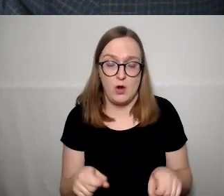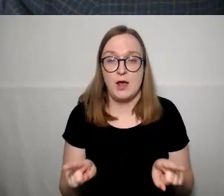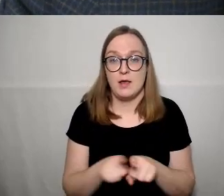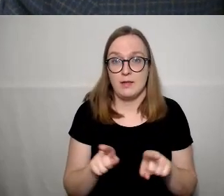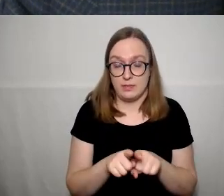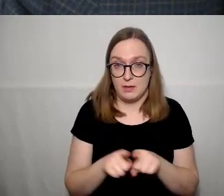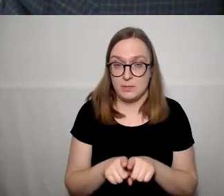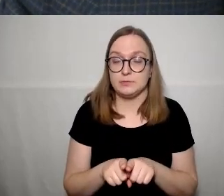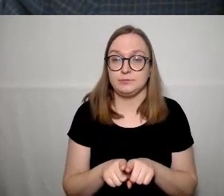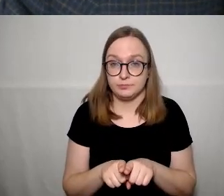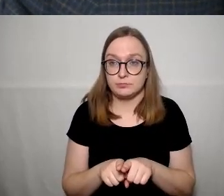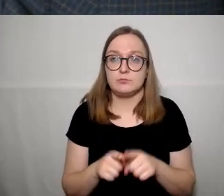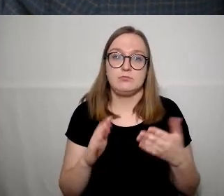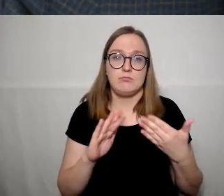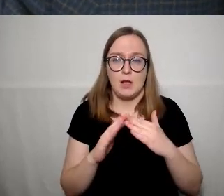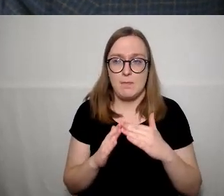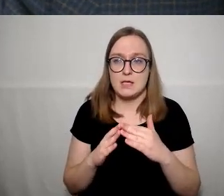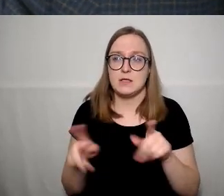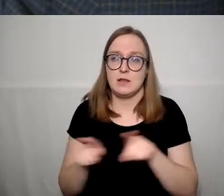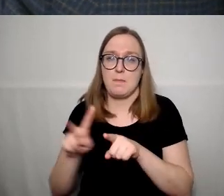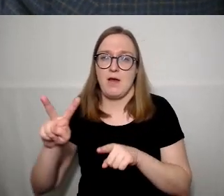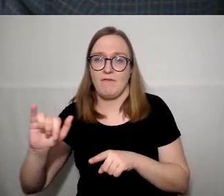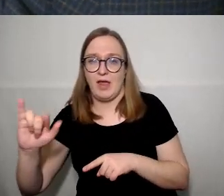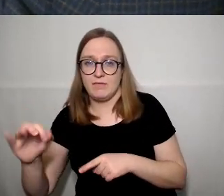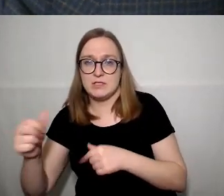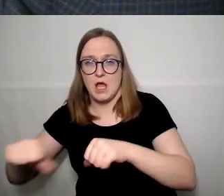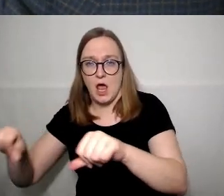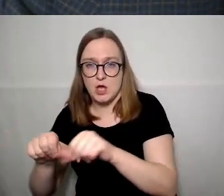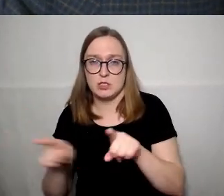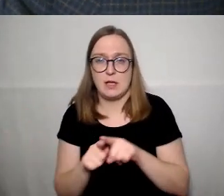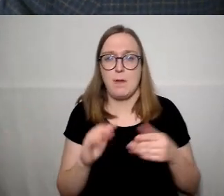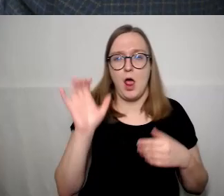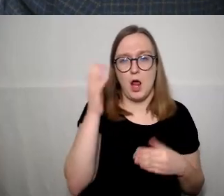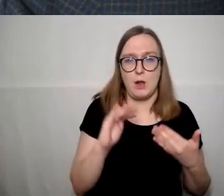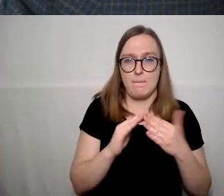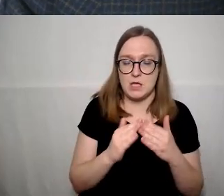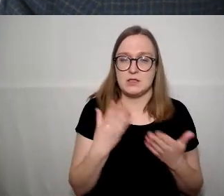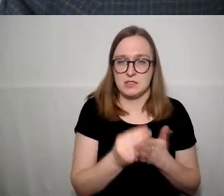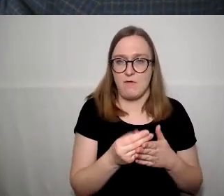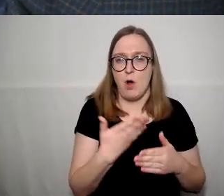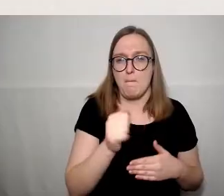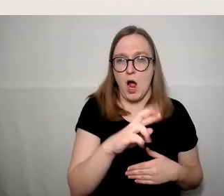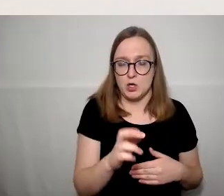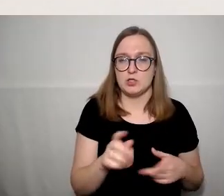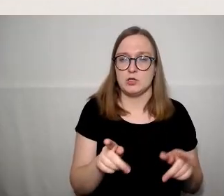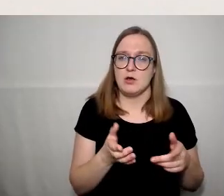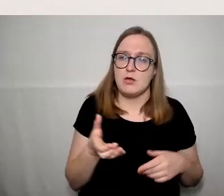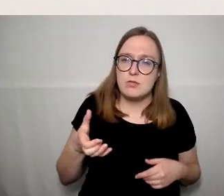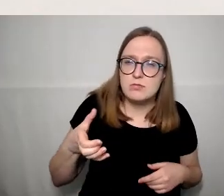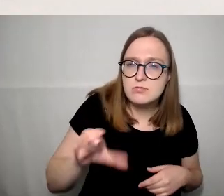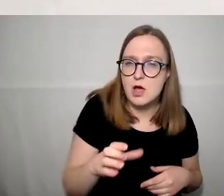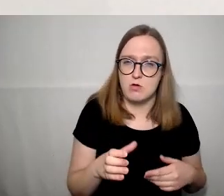marias, taip pat ir Vievio miesto atsisukimas į Vievio ežerą, yra iš tikrųjų prioritetinis mūsų programai. Ačiū.